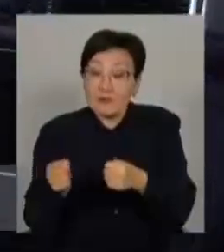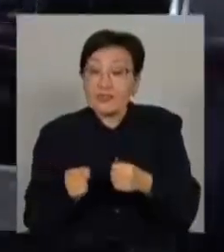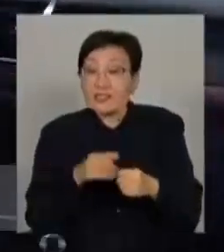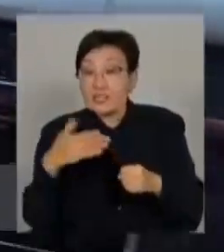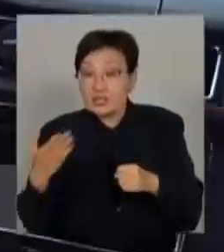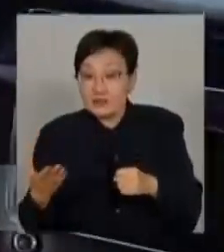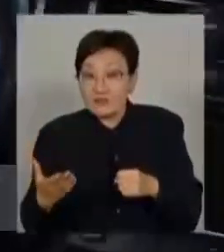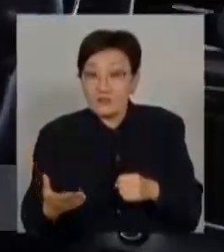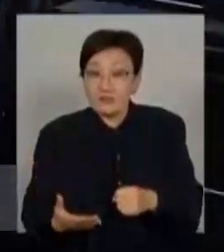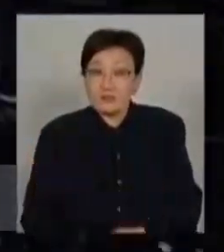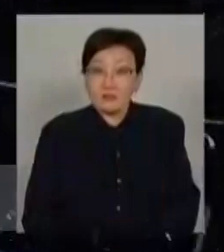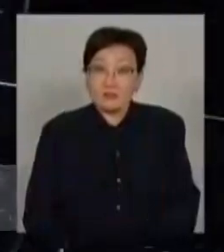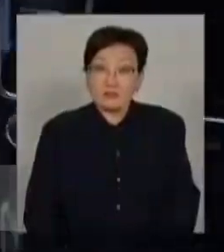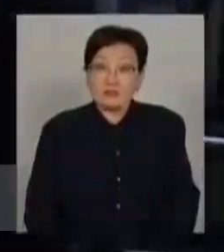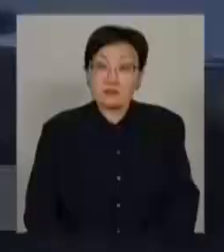налево.